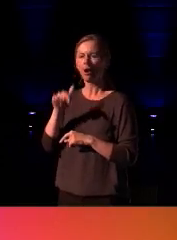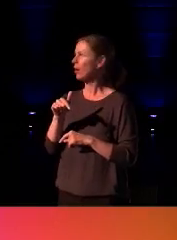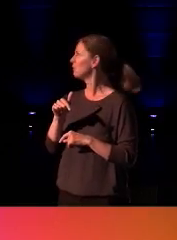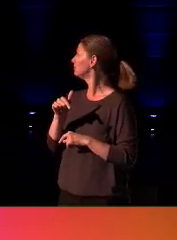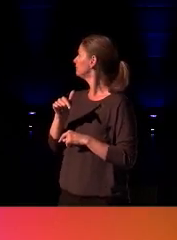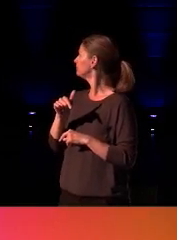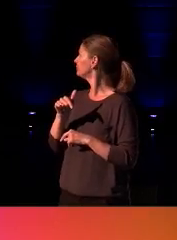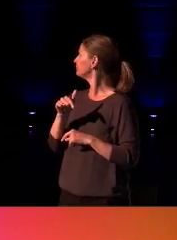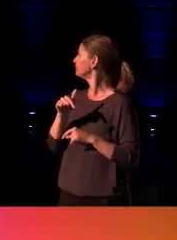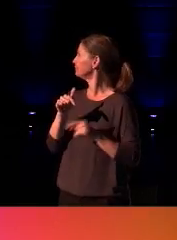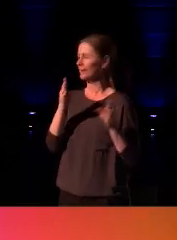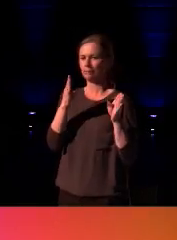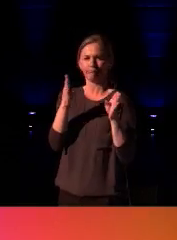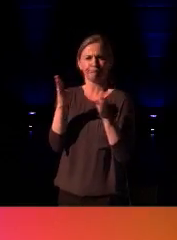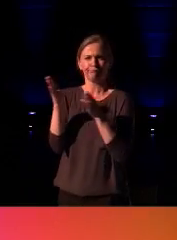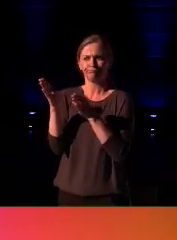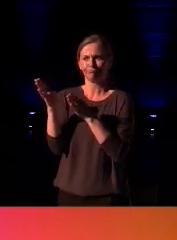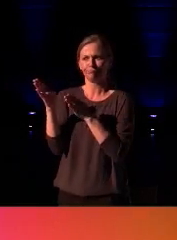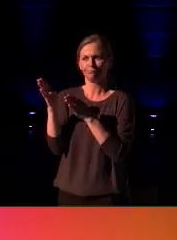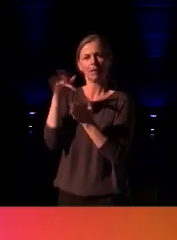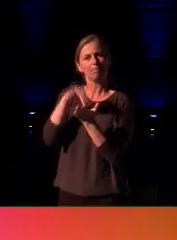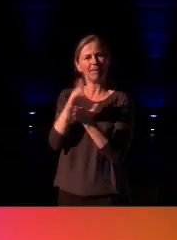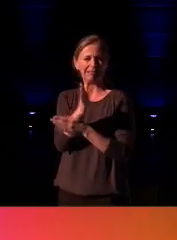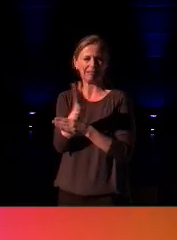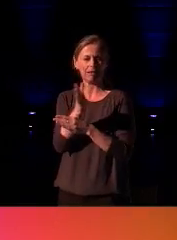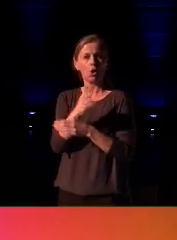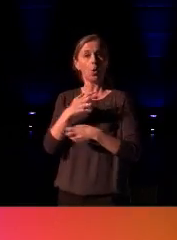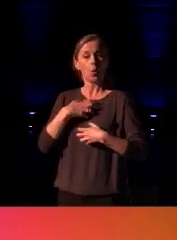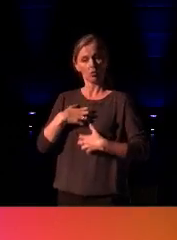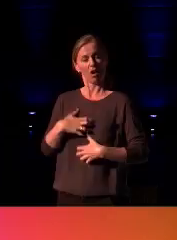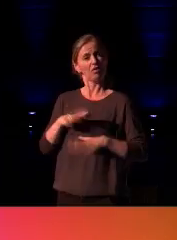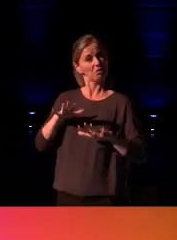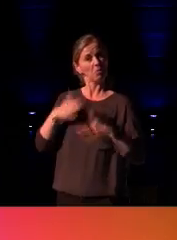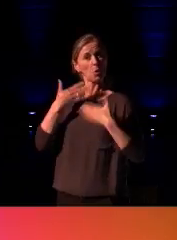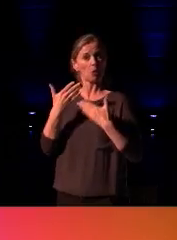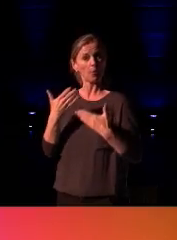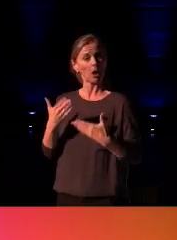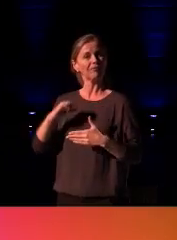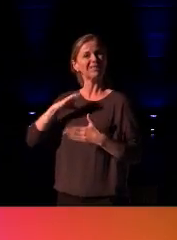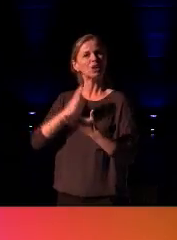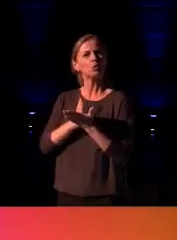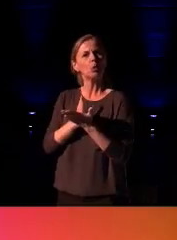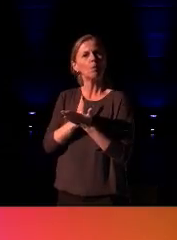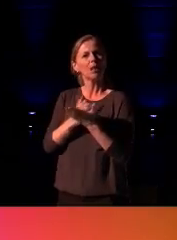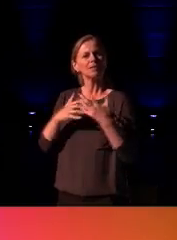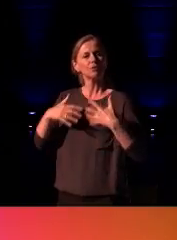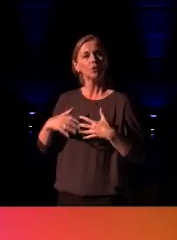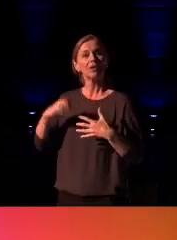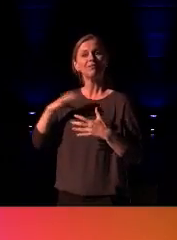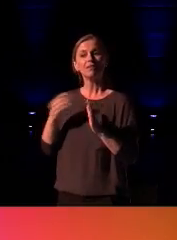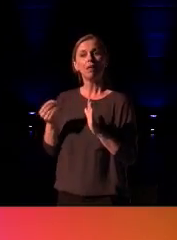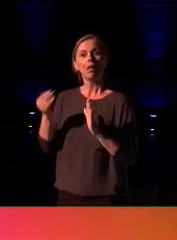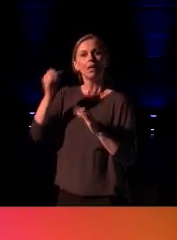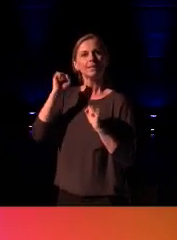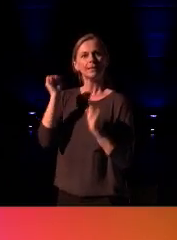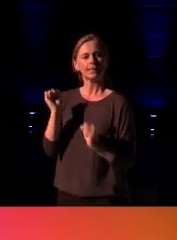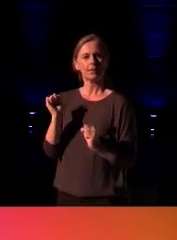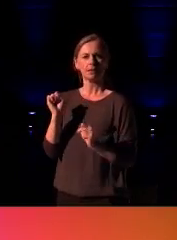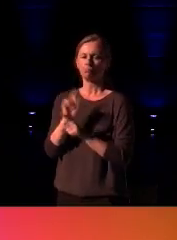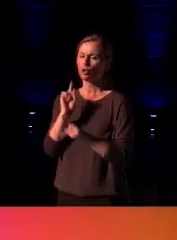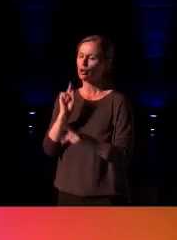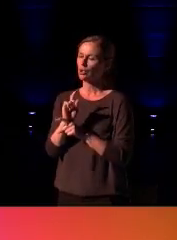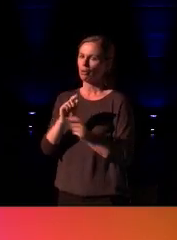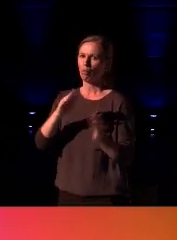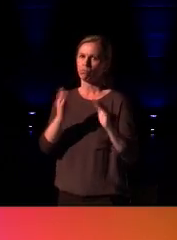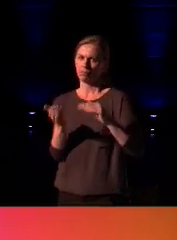her. Man greier seg fint, eller organet greier seg fint i en normal situasjon, men med stress, så kan man raskt gå